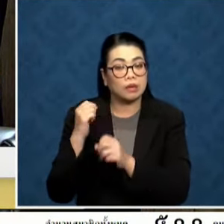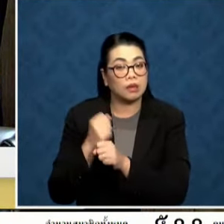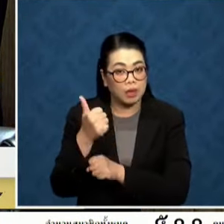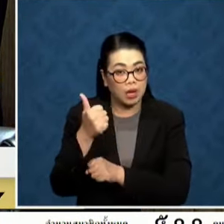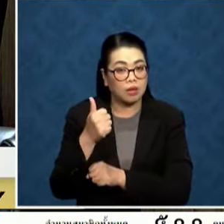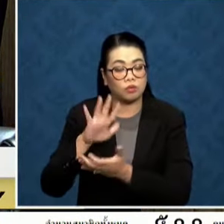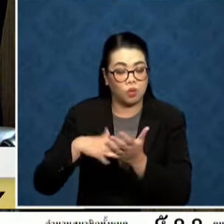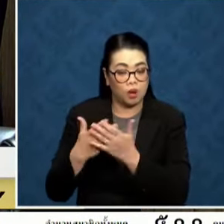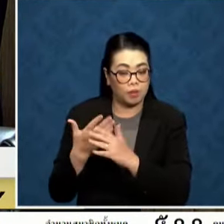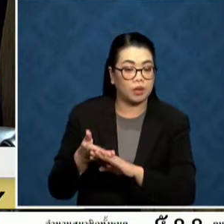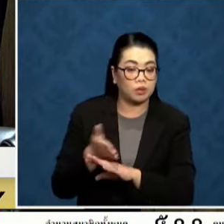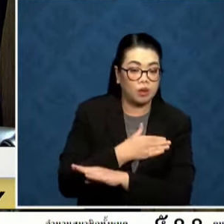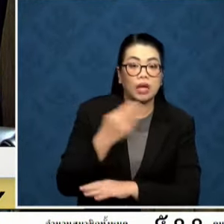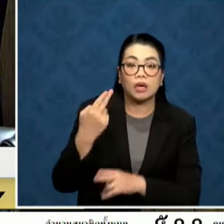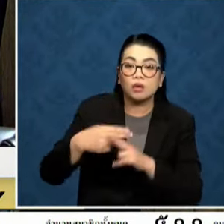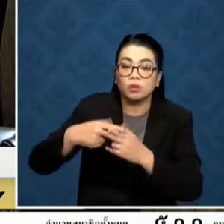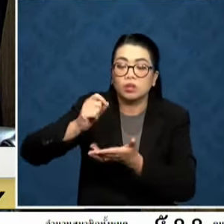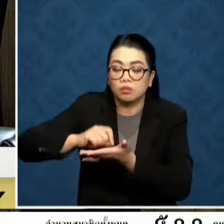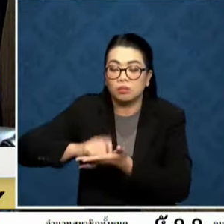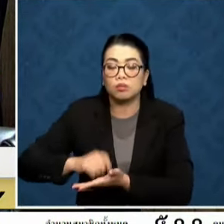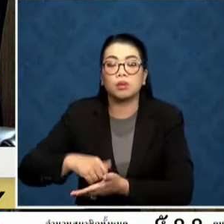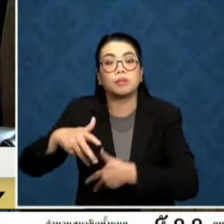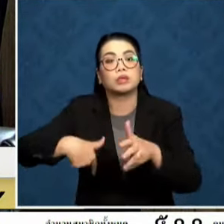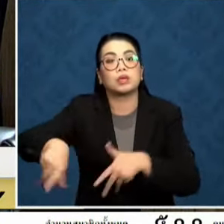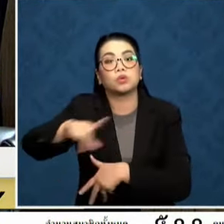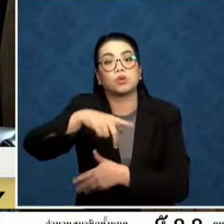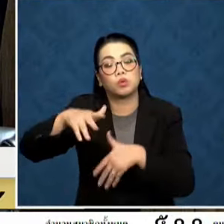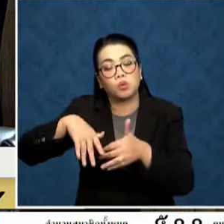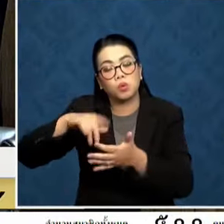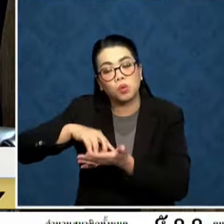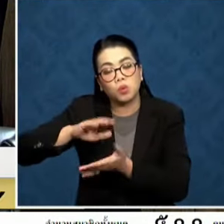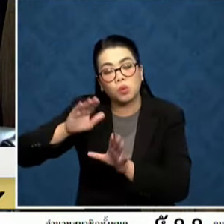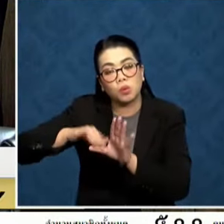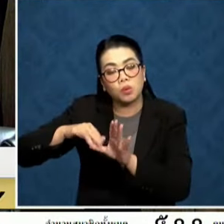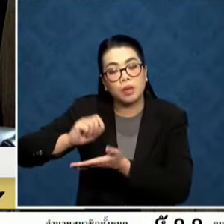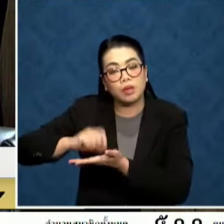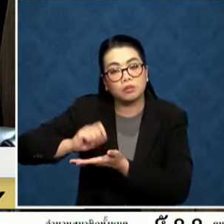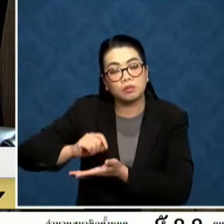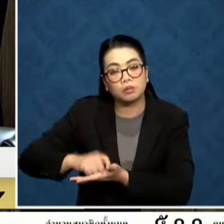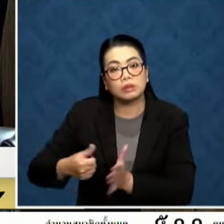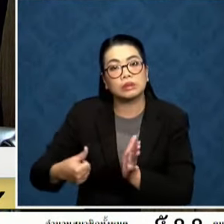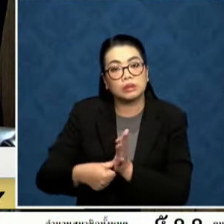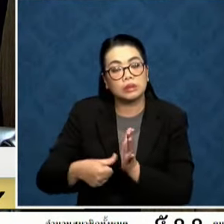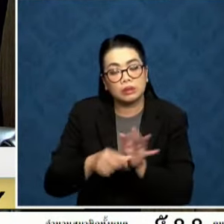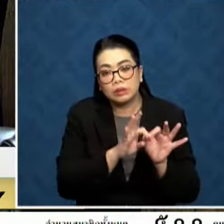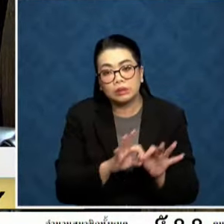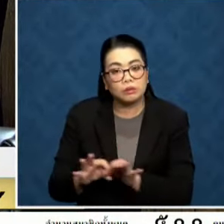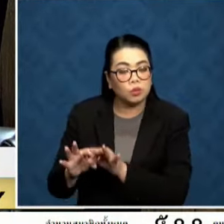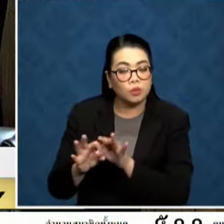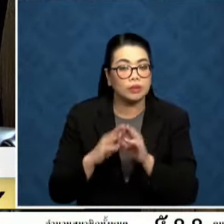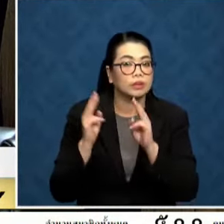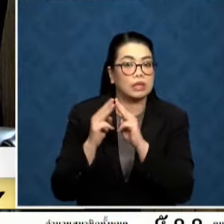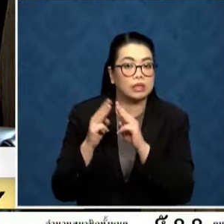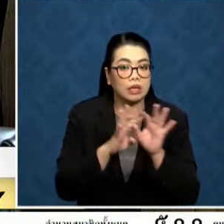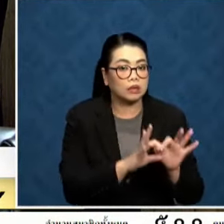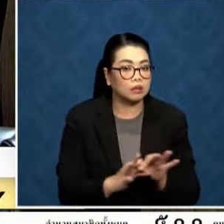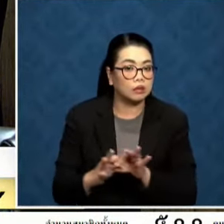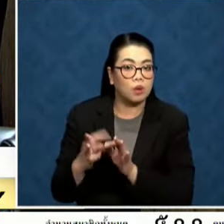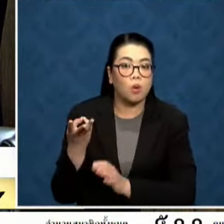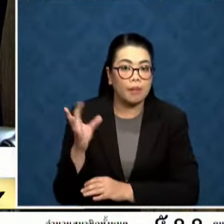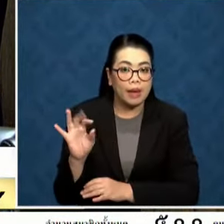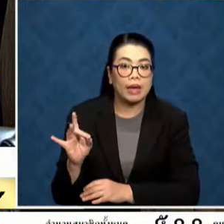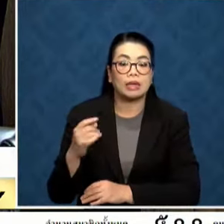คะแค่ให้แค่ให้ประชาชนมาลงทะเบียนนี่แหละคะคือการคือการก่อหนี้ผูกพันสัญญาแล้วนี่แค่ไม่ได้เอาตัว